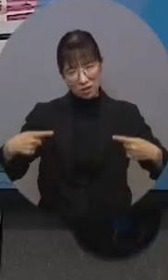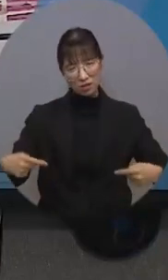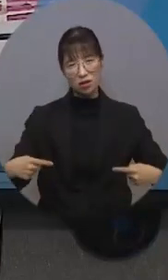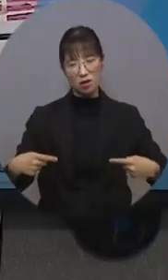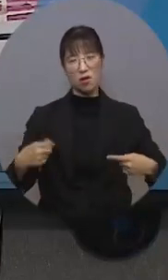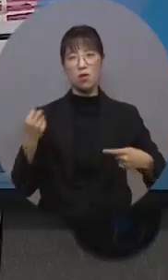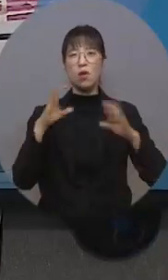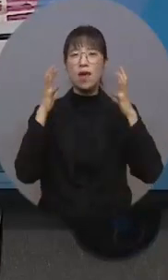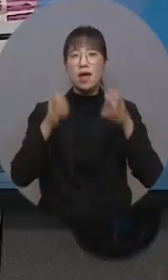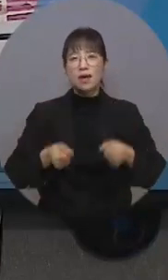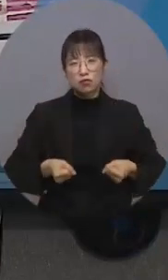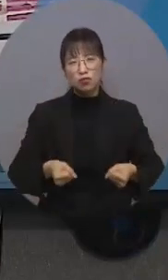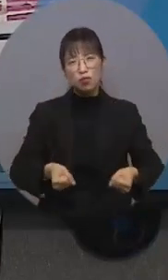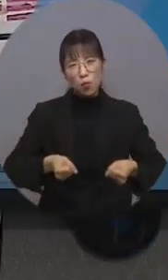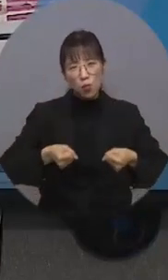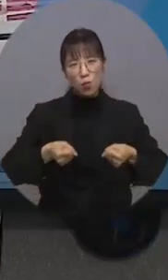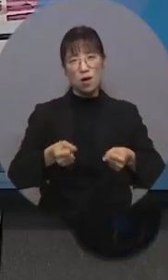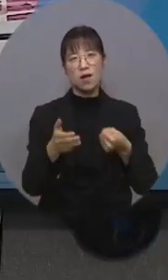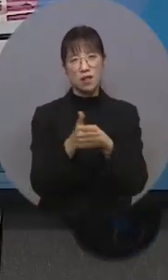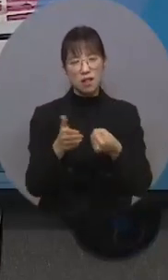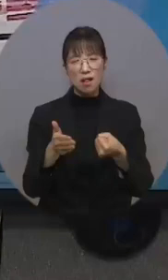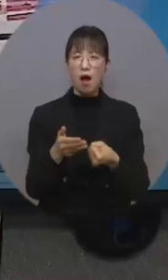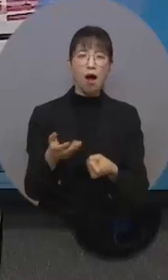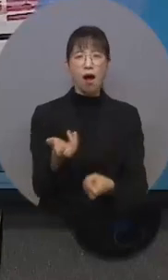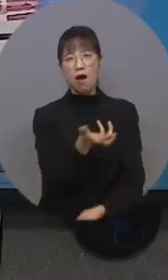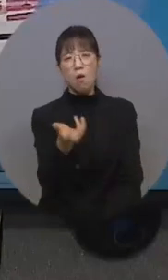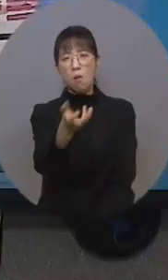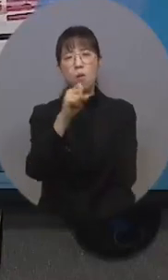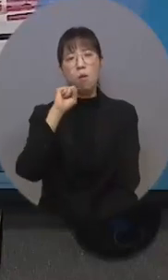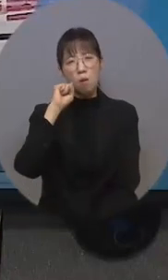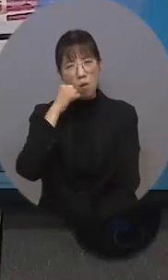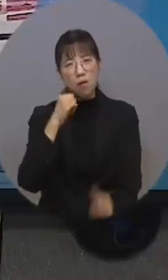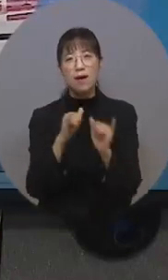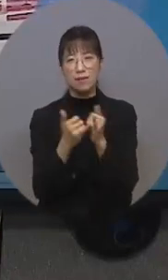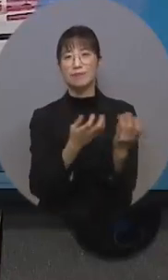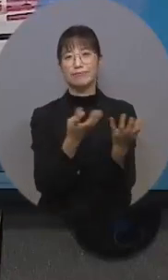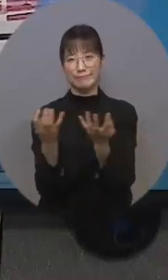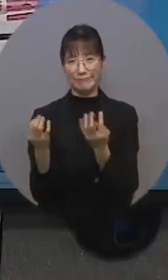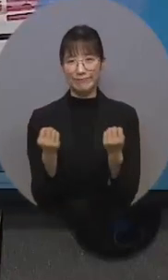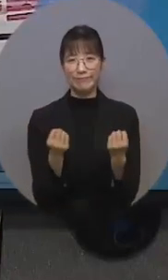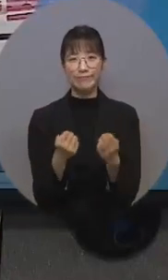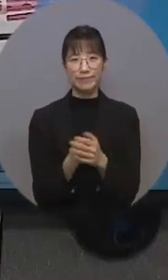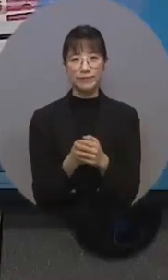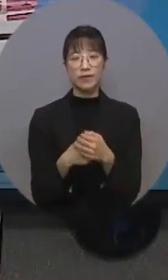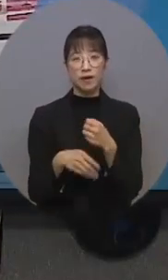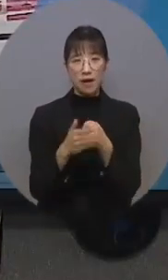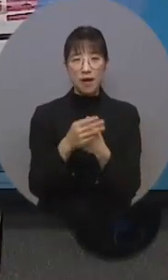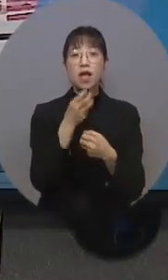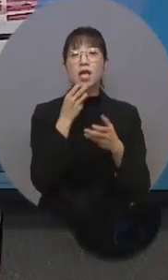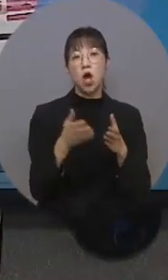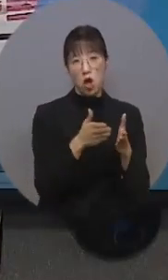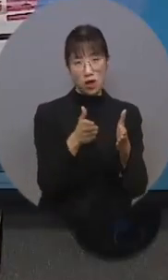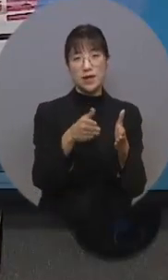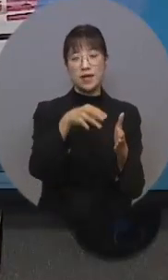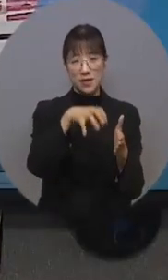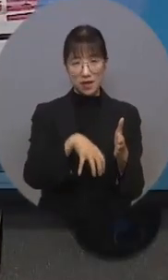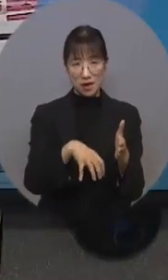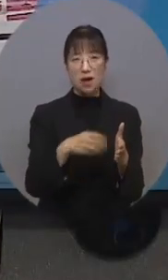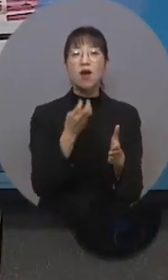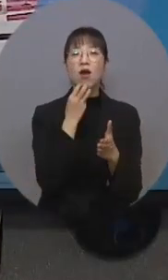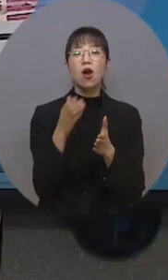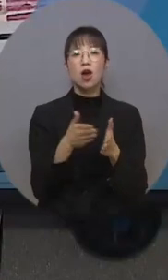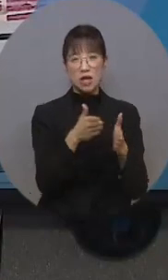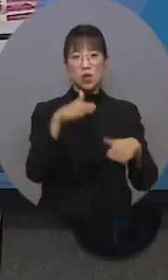휠체어라든가 유모창업 등으로 인해서 이동에 불편을 겪으시는 분들이 많습니다. 그래서 경기도에서는